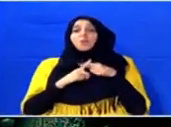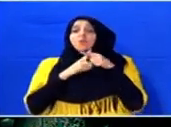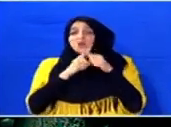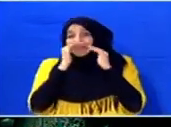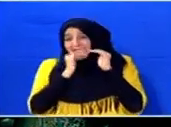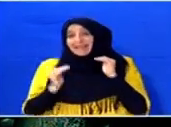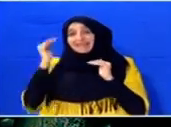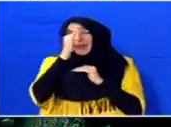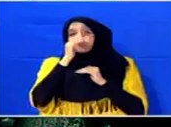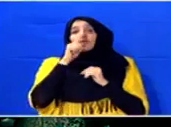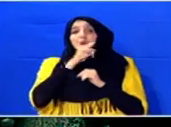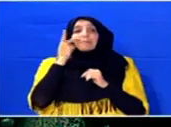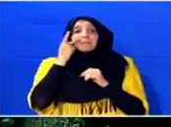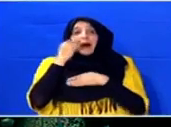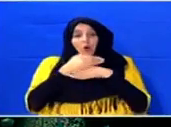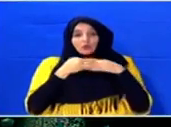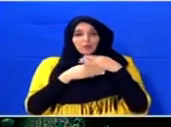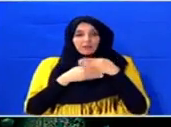اللي خلاها